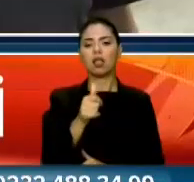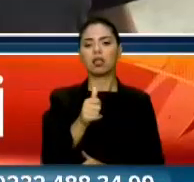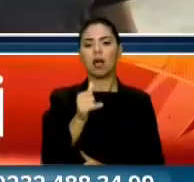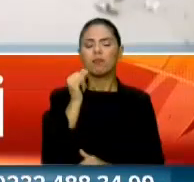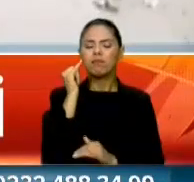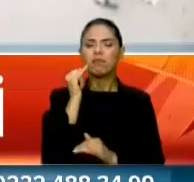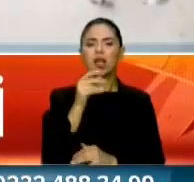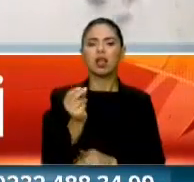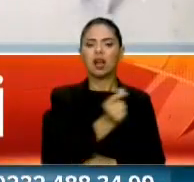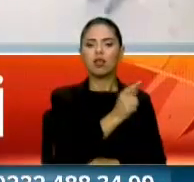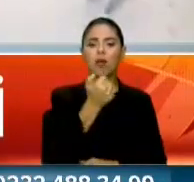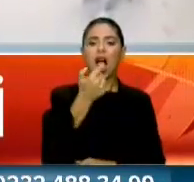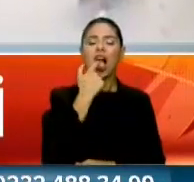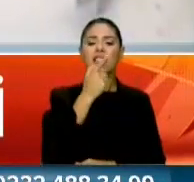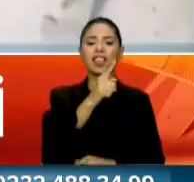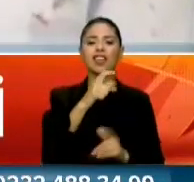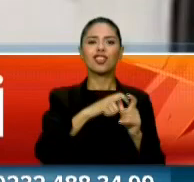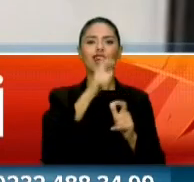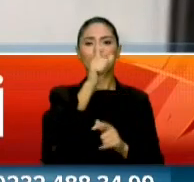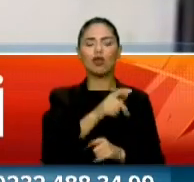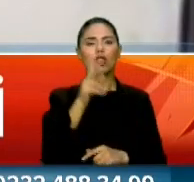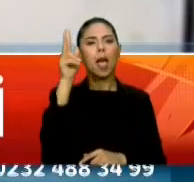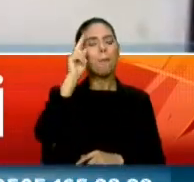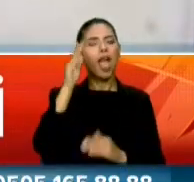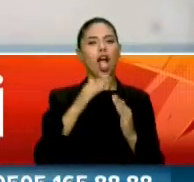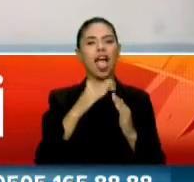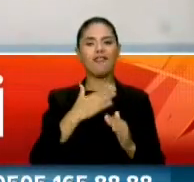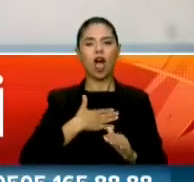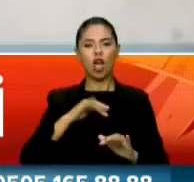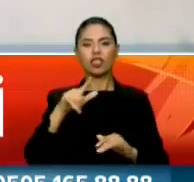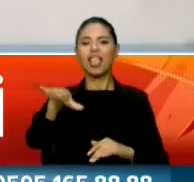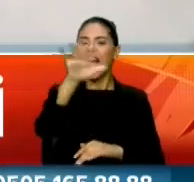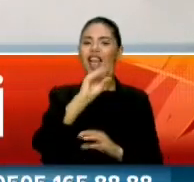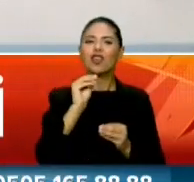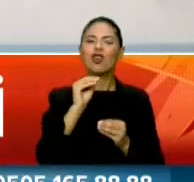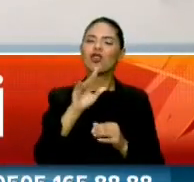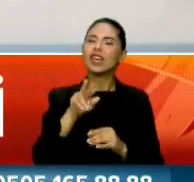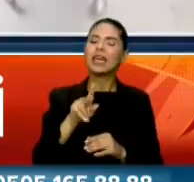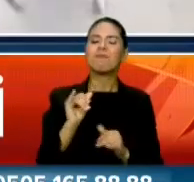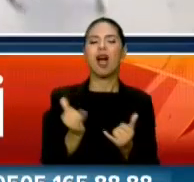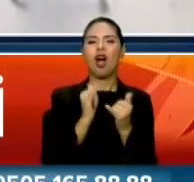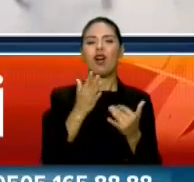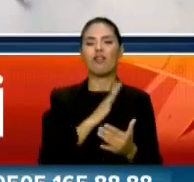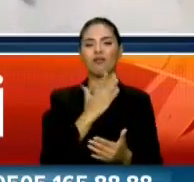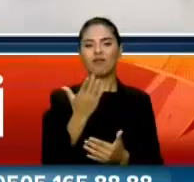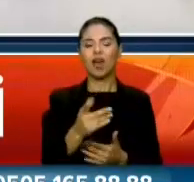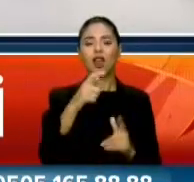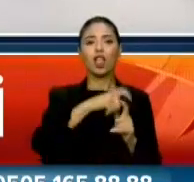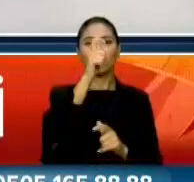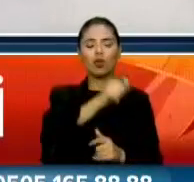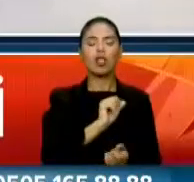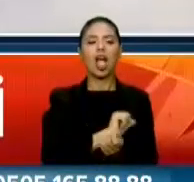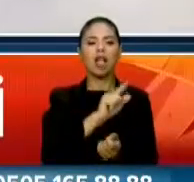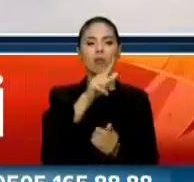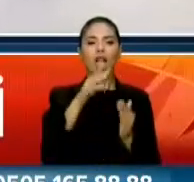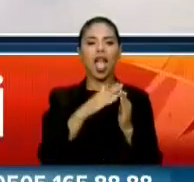Kötü durumdaydı. 6 yaşındaki Gülten Beyoğlu'ndaki evlerinin önünde her çocuğun yaptığı gibi oyun oynuyordu. Gülten Mercan ve ailesi